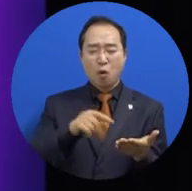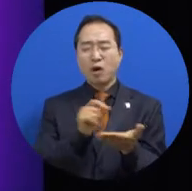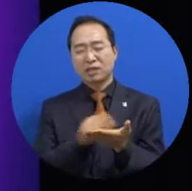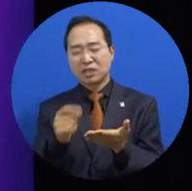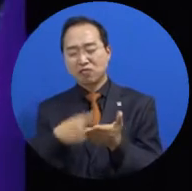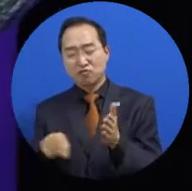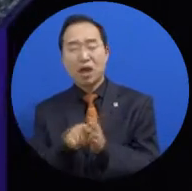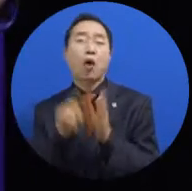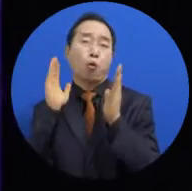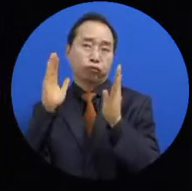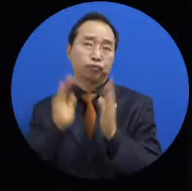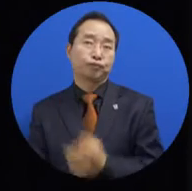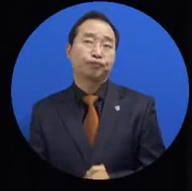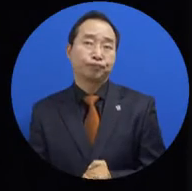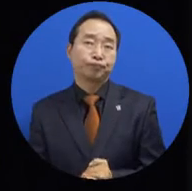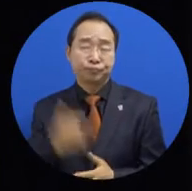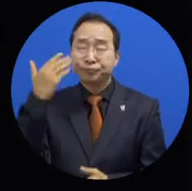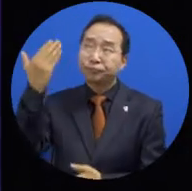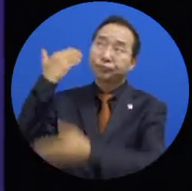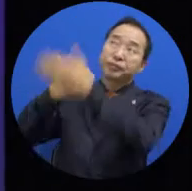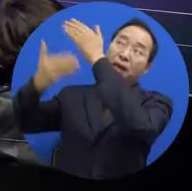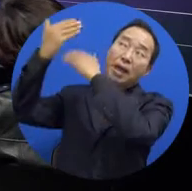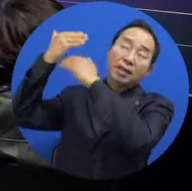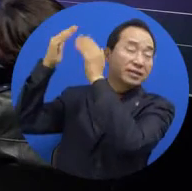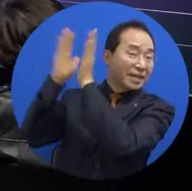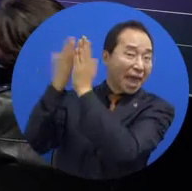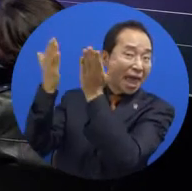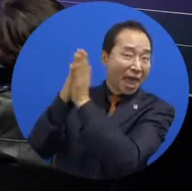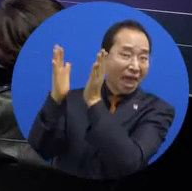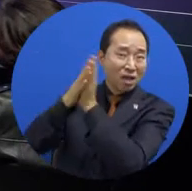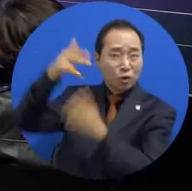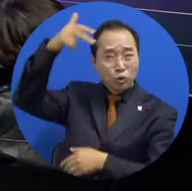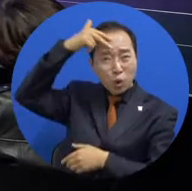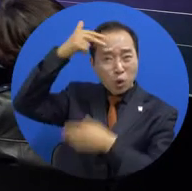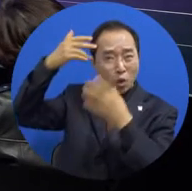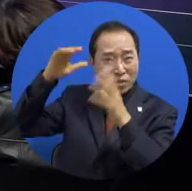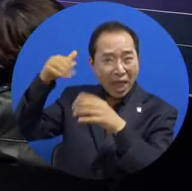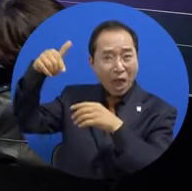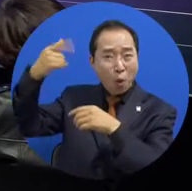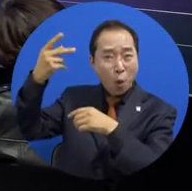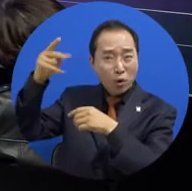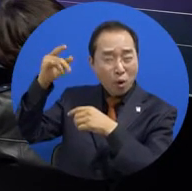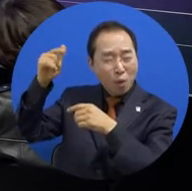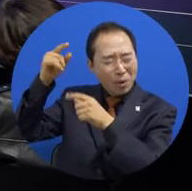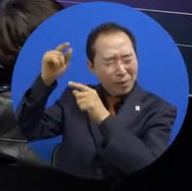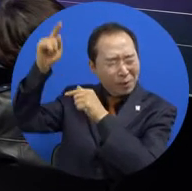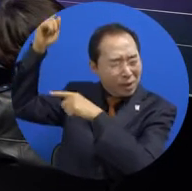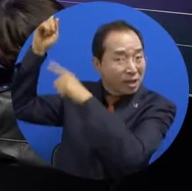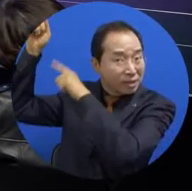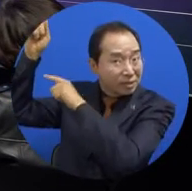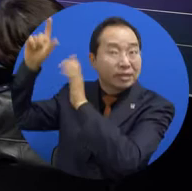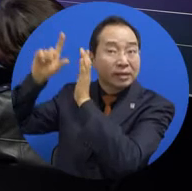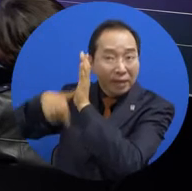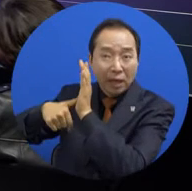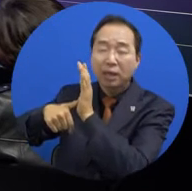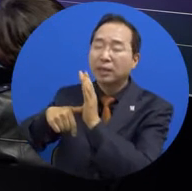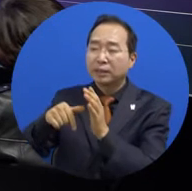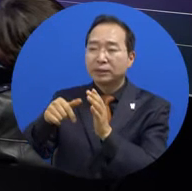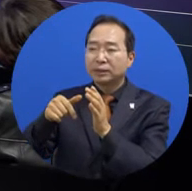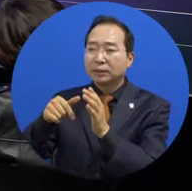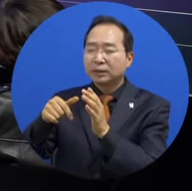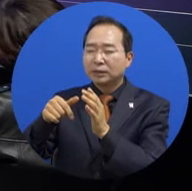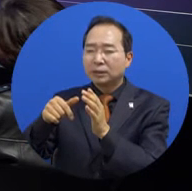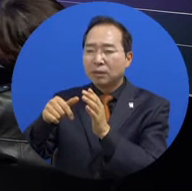제가 읽는 고전으로 쭉 확장을 해서 우리가 생각하는 이 이제 인생의 길이라는 건